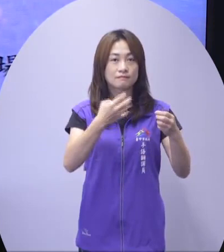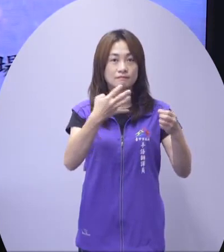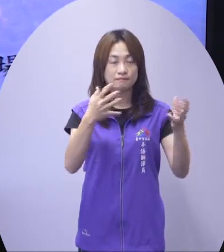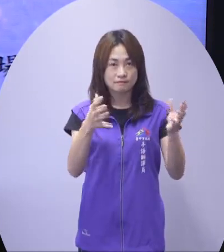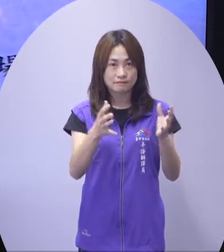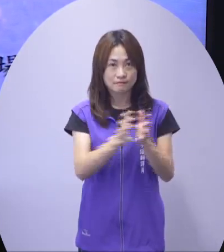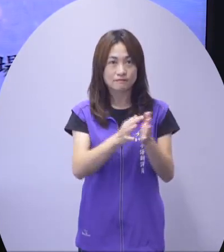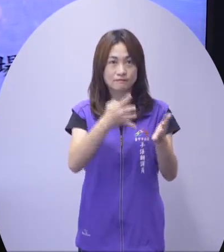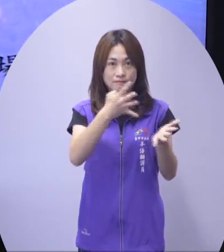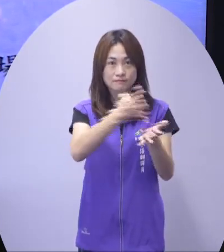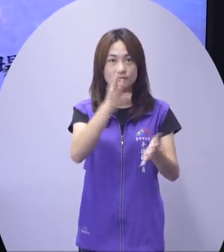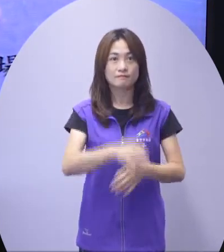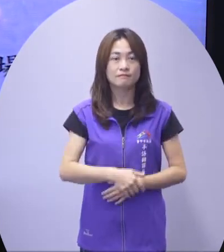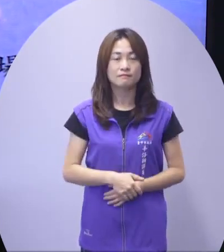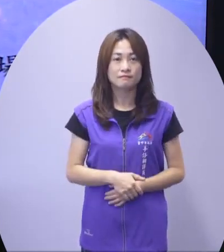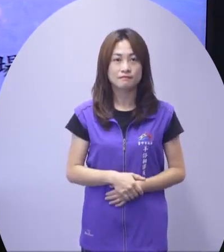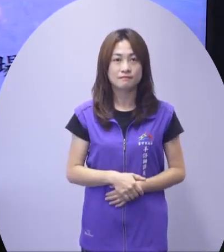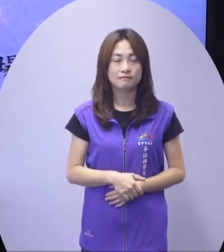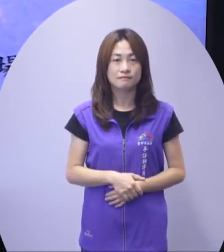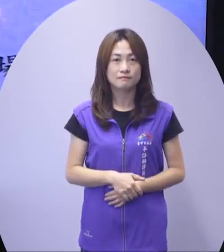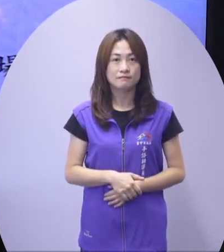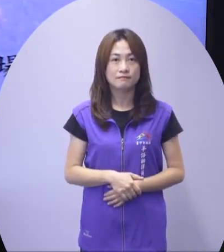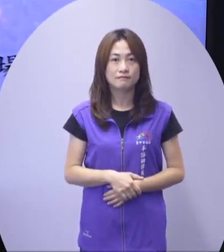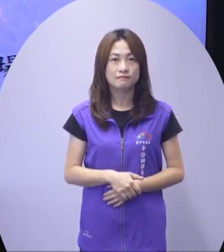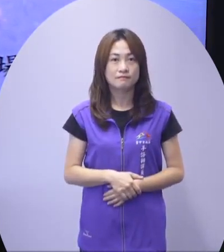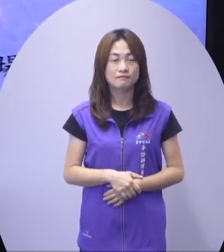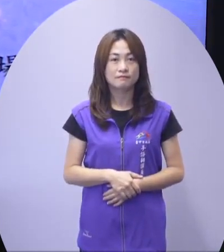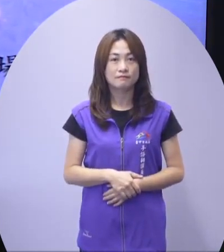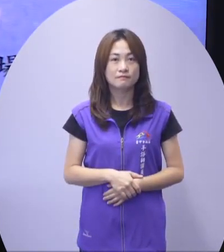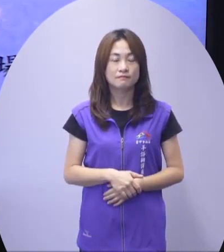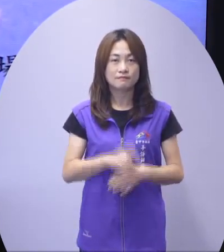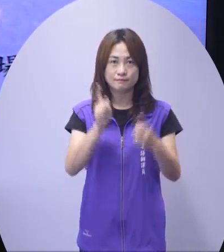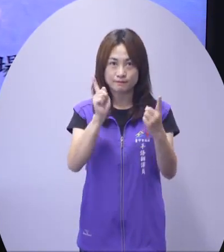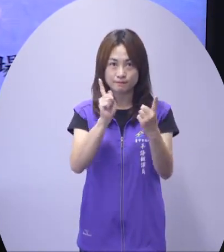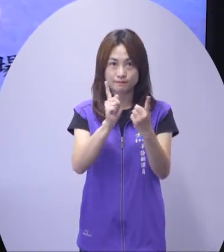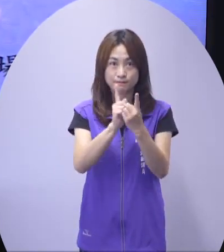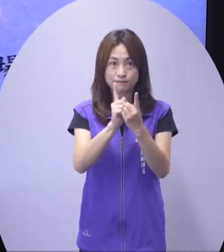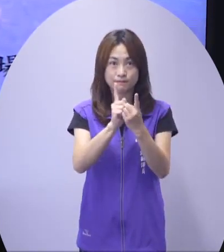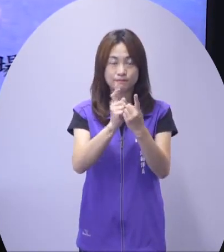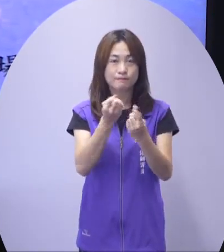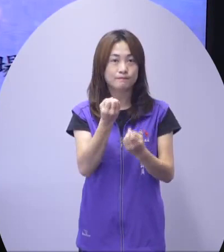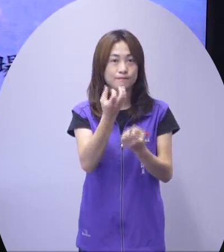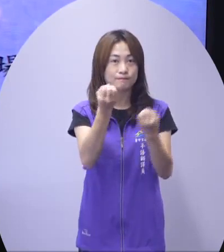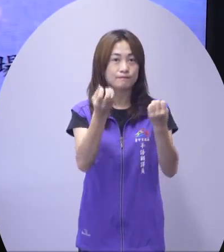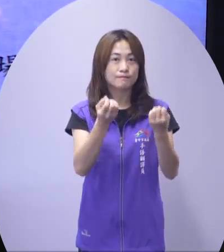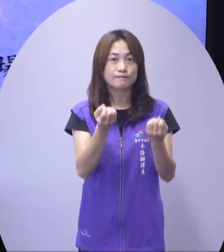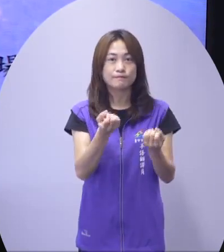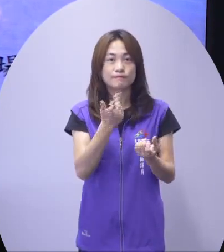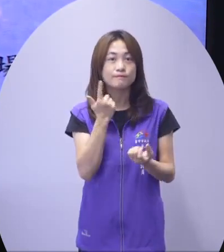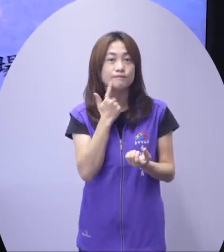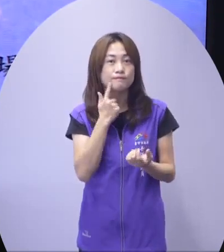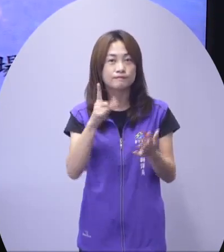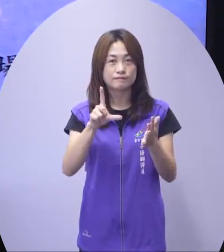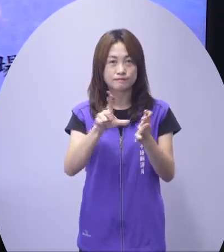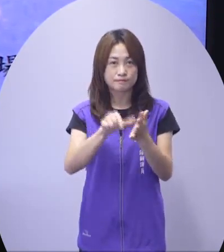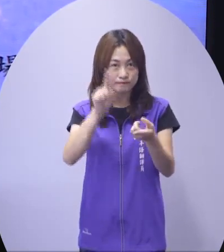间呢，最好的那个观赏时间就是这个时间，就是差不多